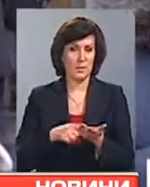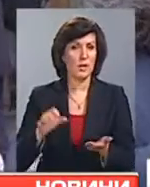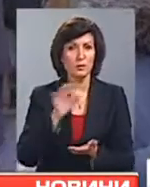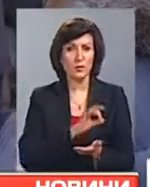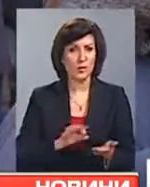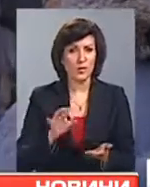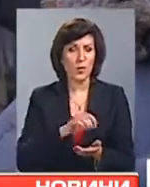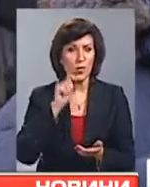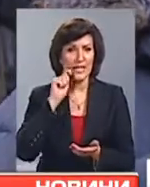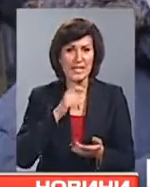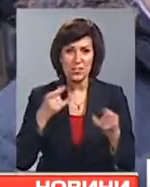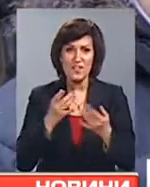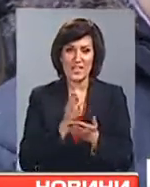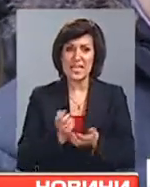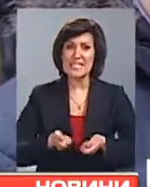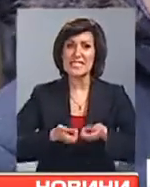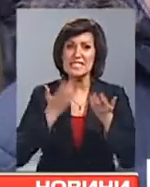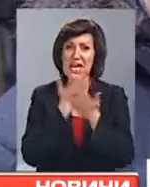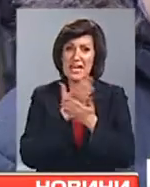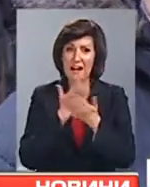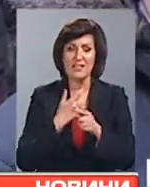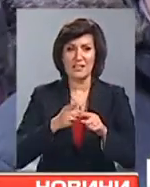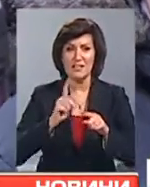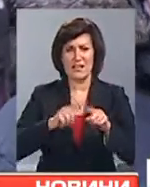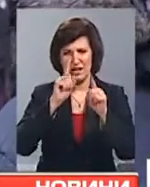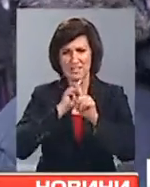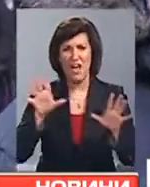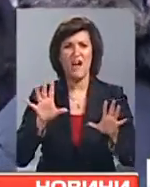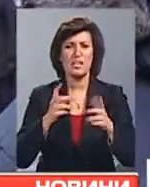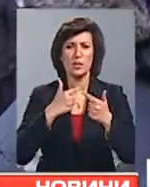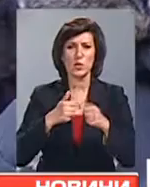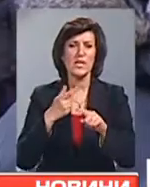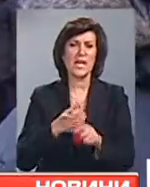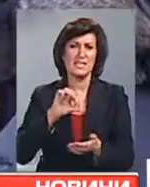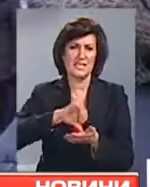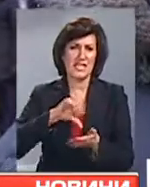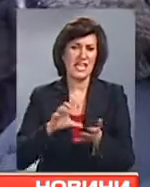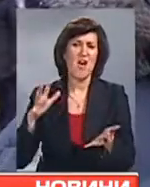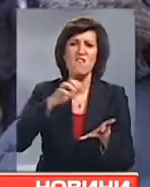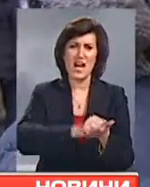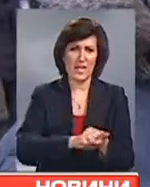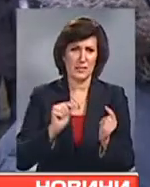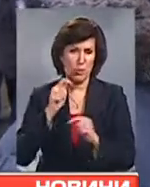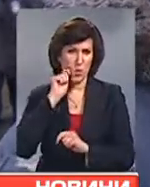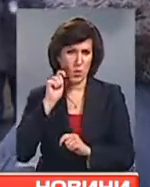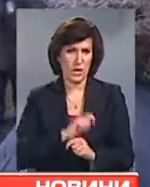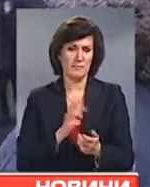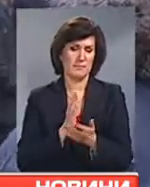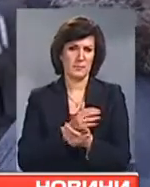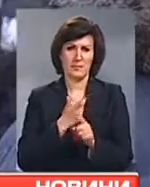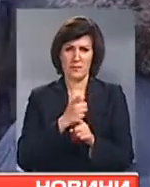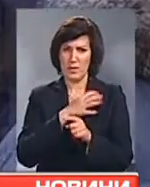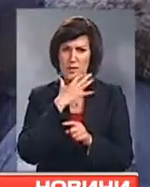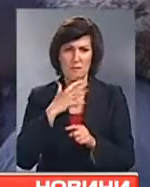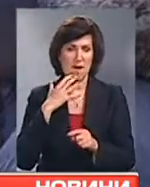того, що в українському ефірі є серіали, які фактично славлять ті структури, які задіяні в агресії проти України. Є цьому дуже